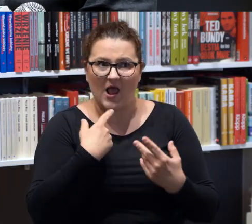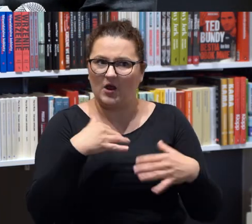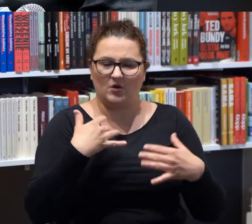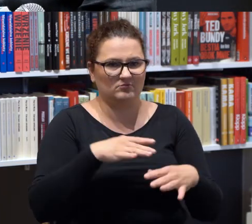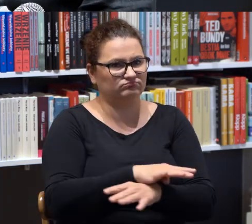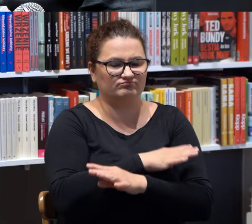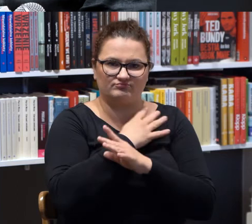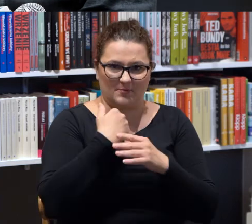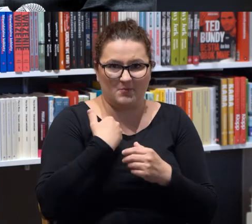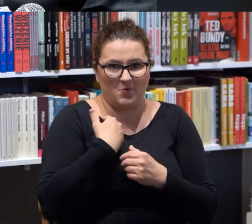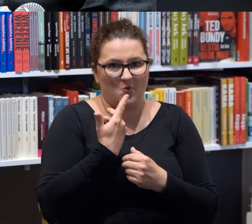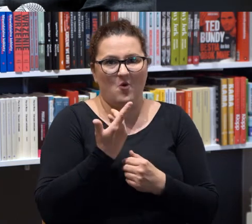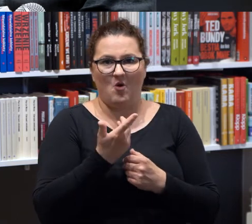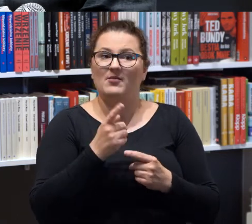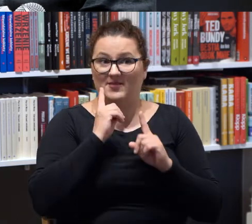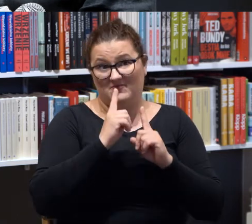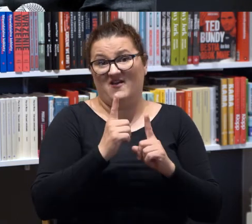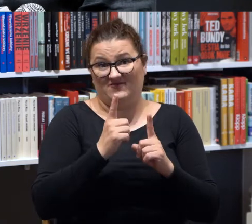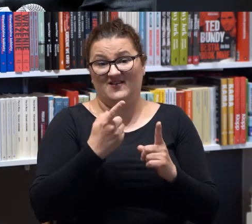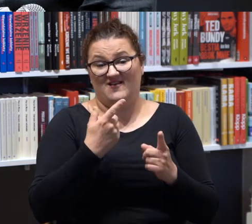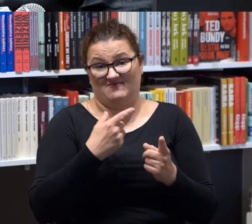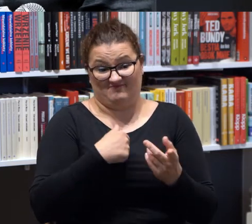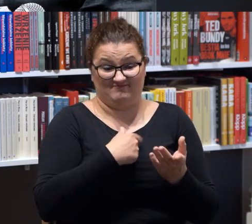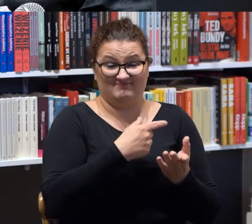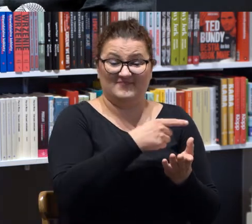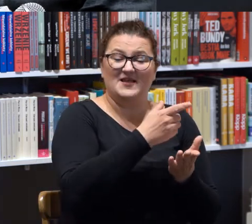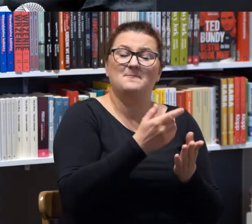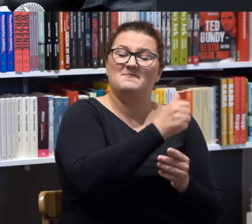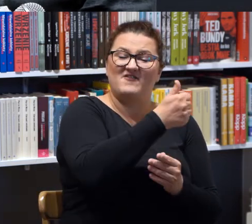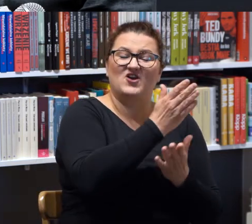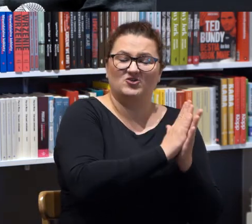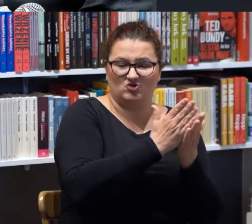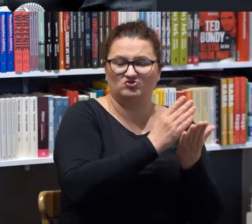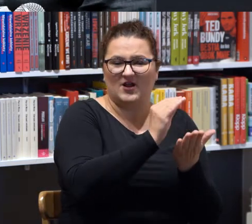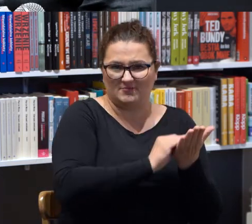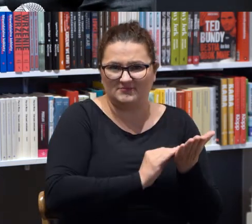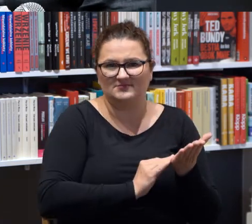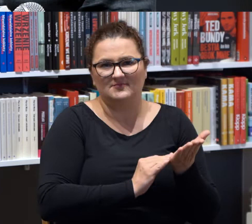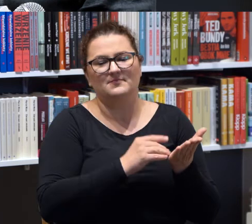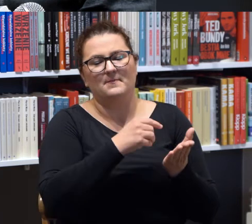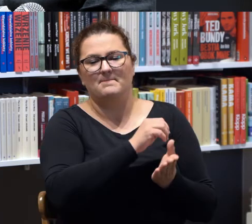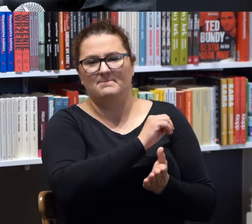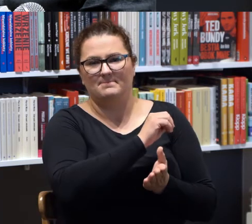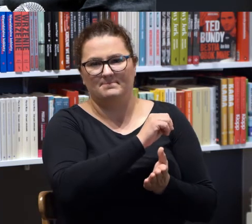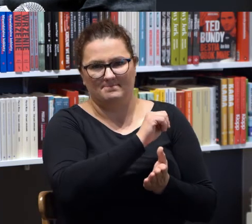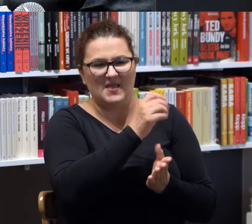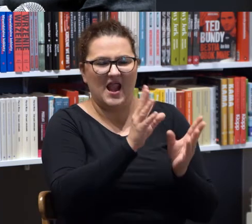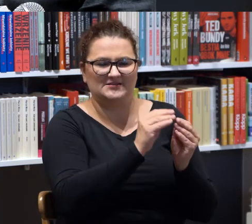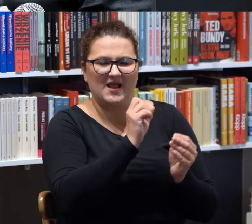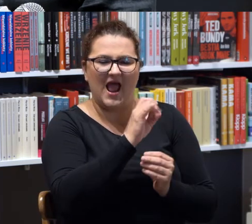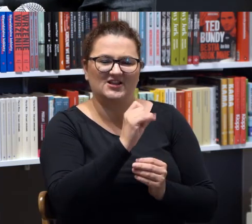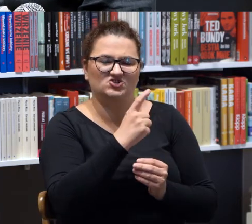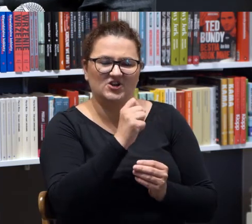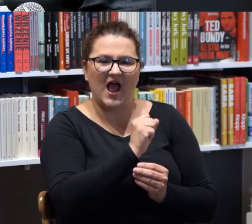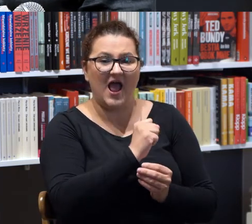pewno bardzo bym się ucieszyła, w świetle tego, co napisałam w tamtej książce razem z Agnieszką i w świetle tego Mireczka, że jeżeli ludzie by